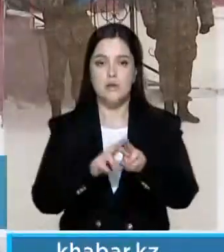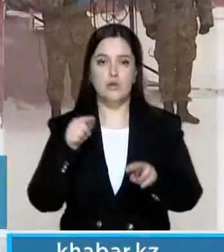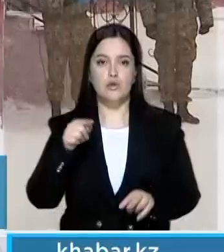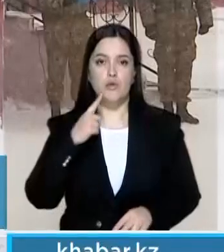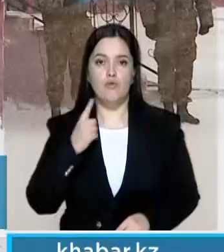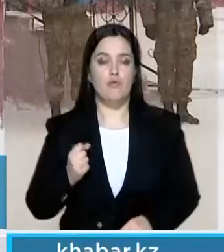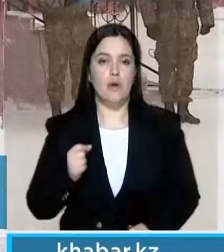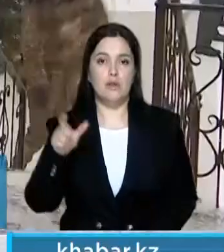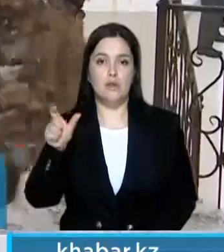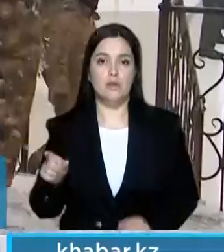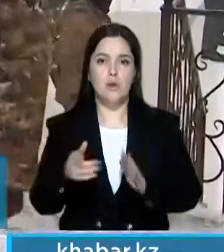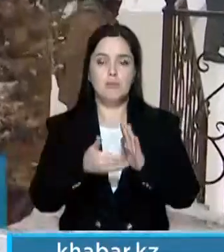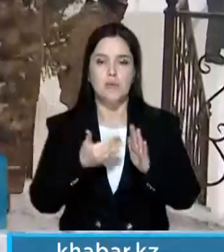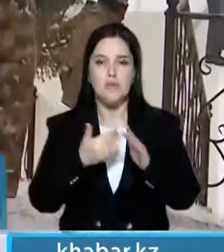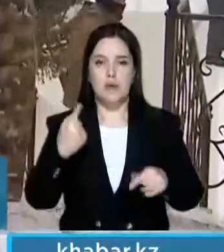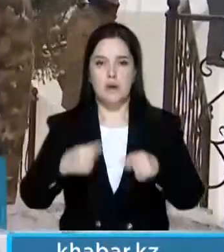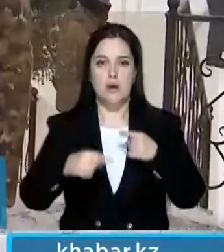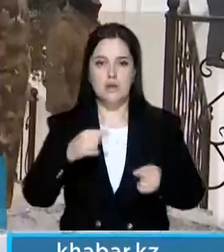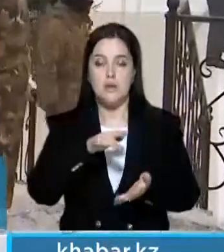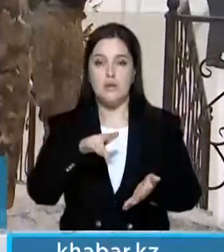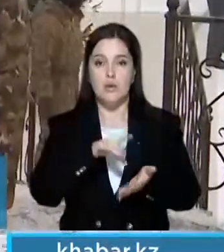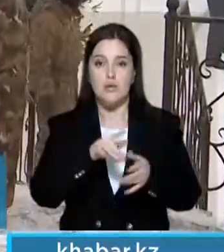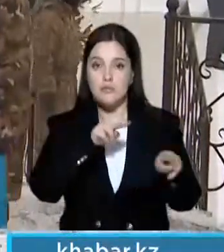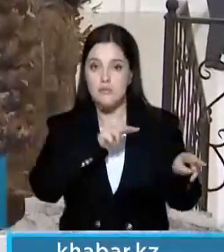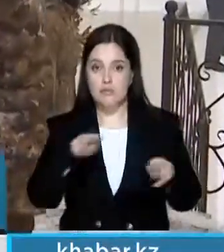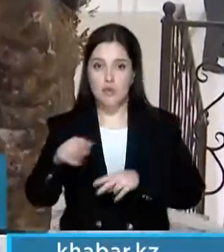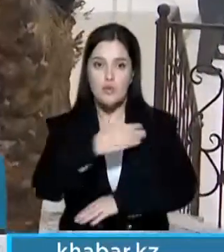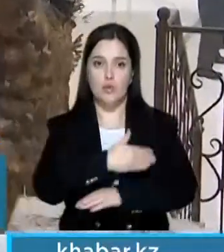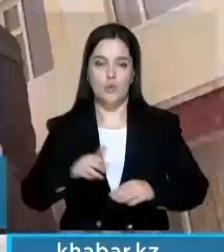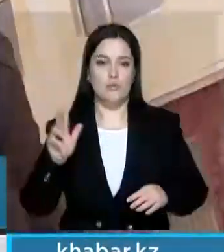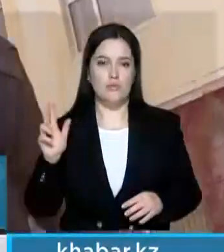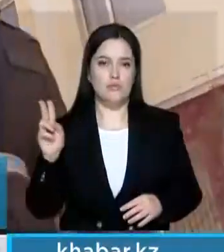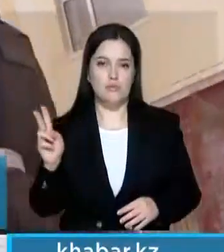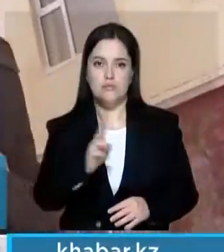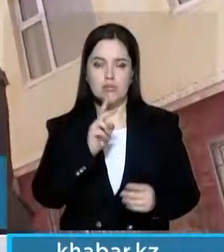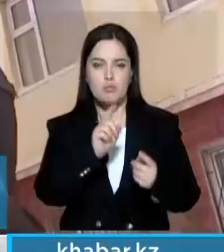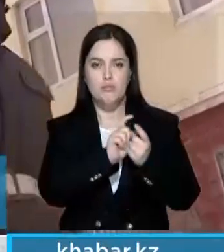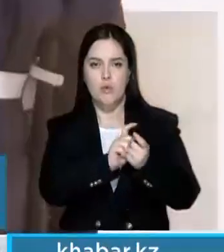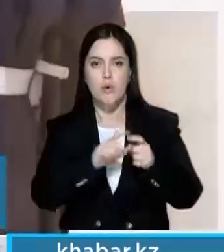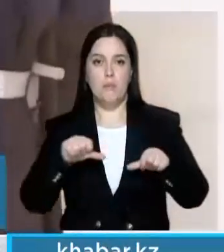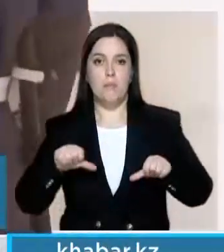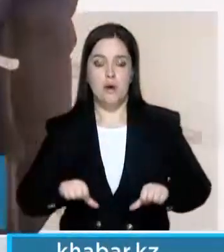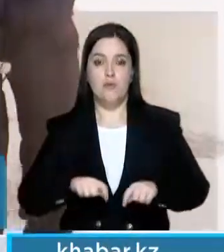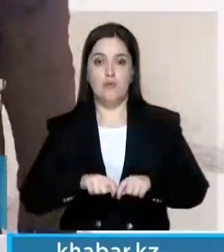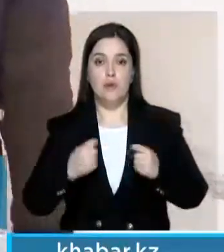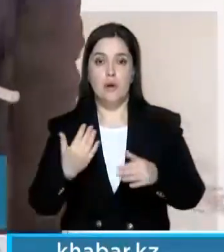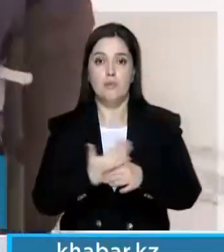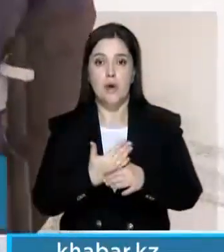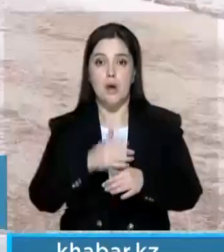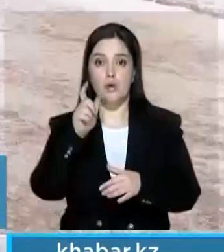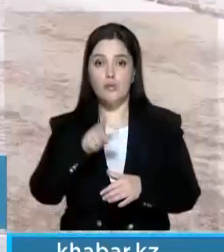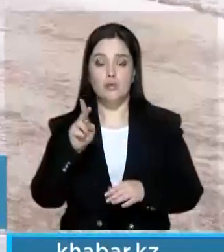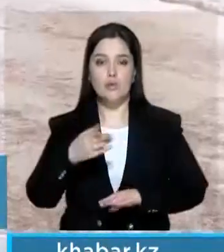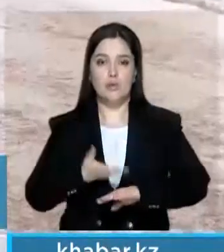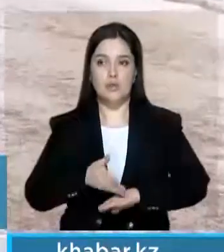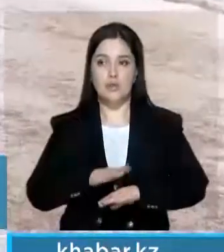службы. Большинство призваны из других регионов страны. Они патрулируют столичные улицы, борются с правонарушителями и помогают людям, оказавшимся в сложной ситуации.